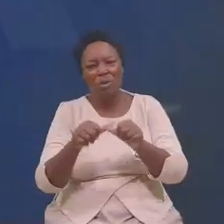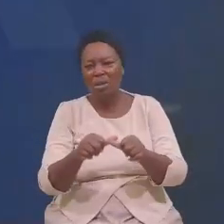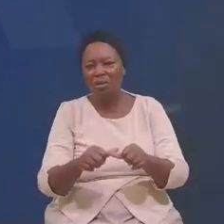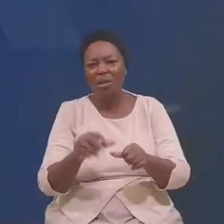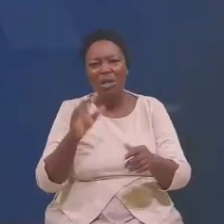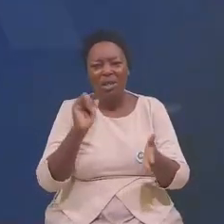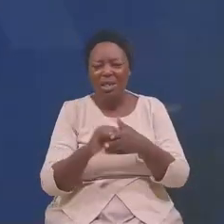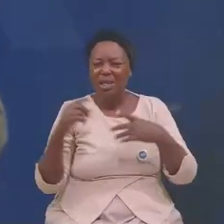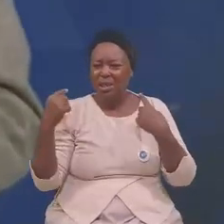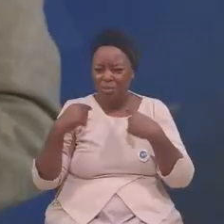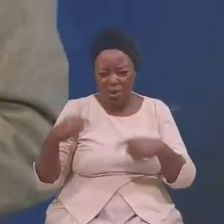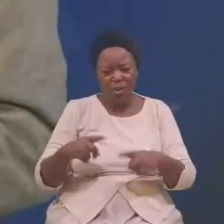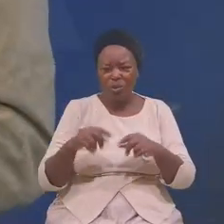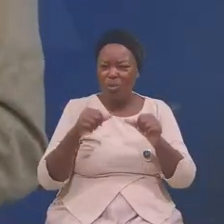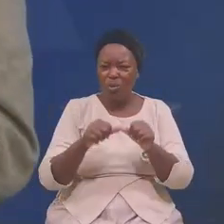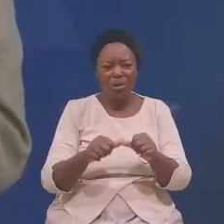douleurs continuent.